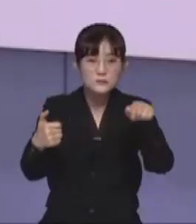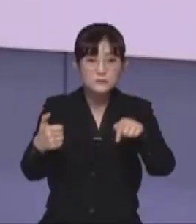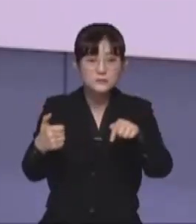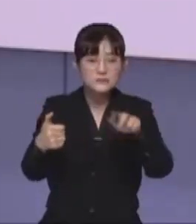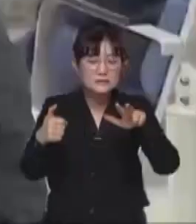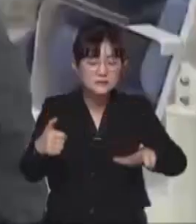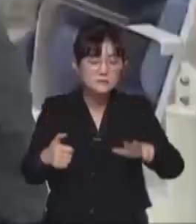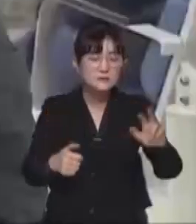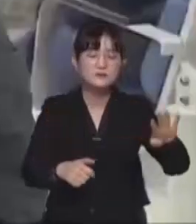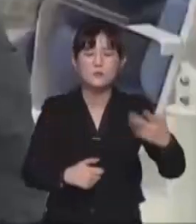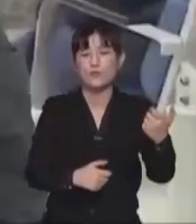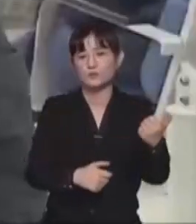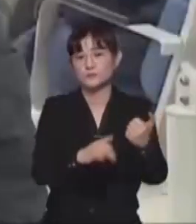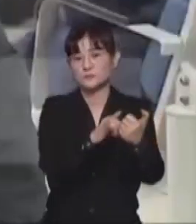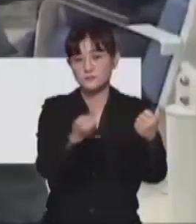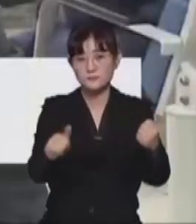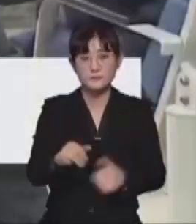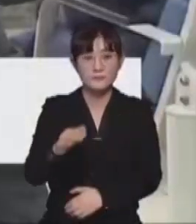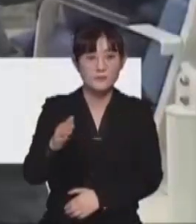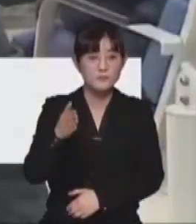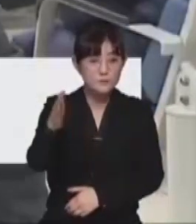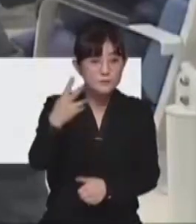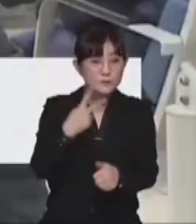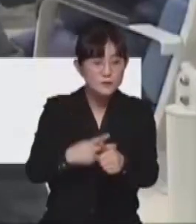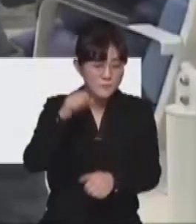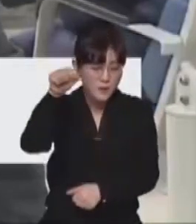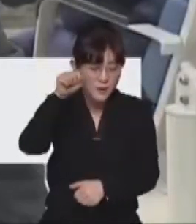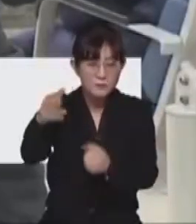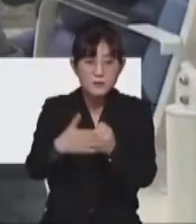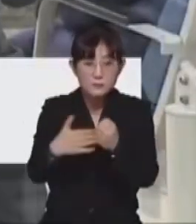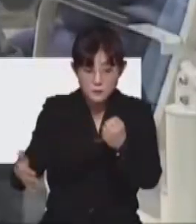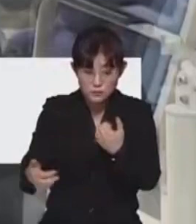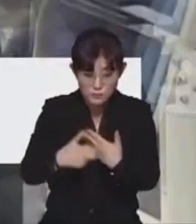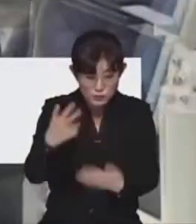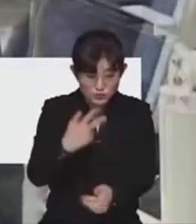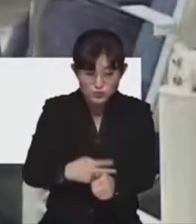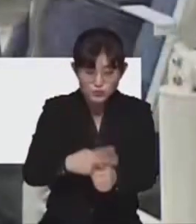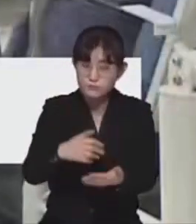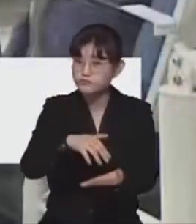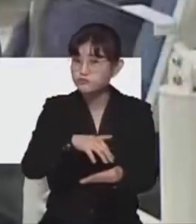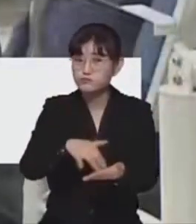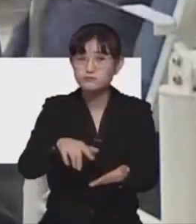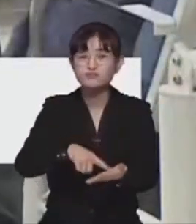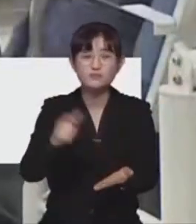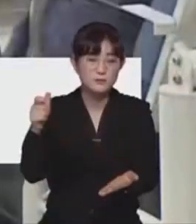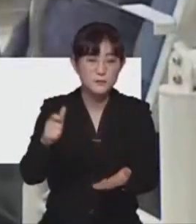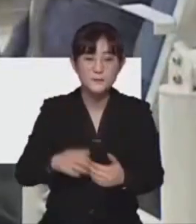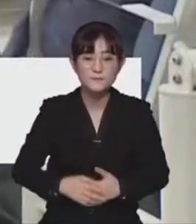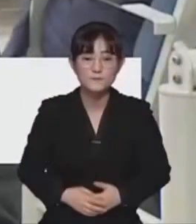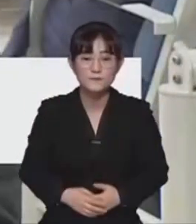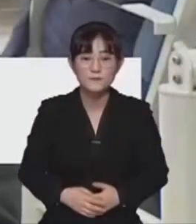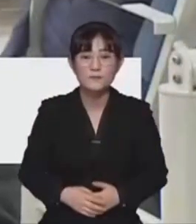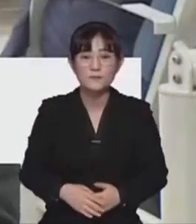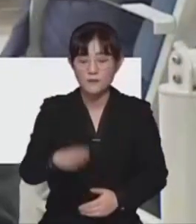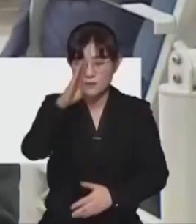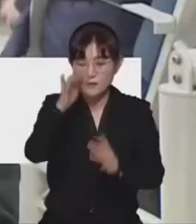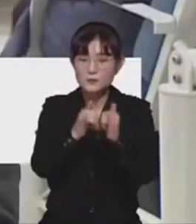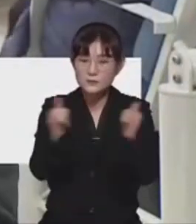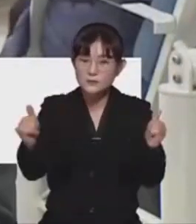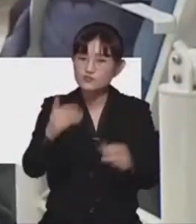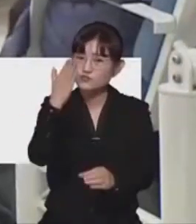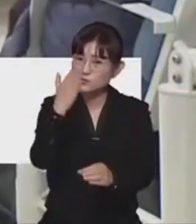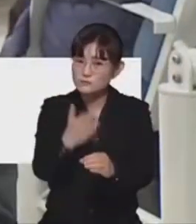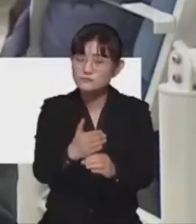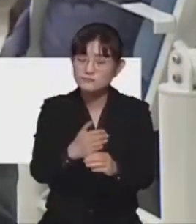줄었습니다. 전공의 파업으로 해서 지금 의사들이 없대요. 아무도. 환자 중심으로 좀 저기 해야